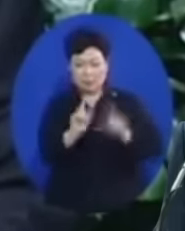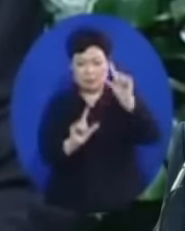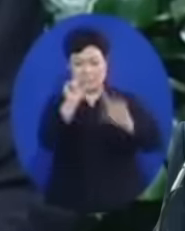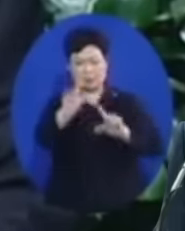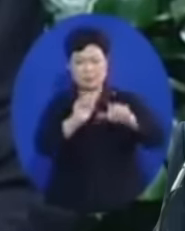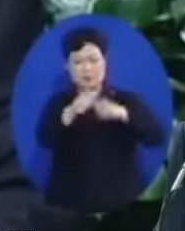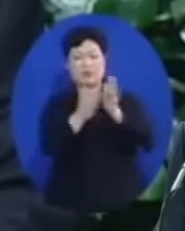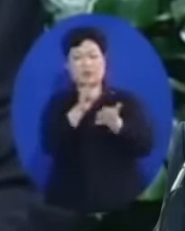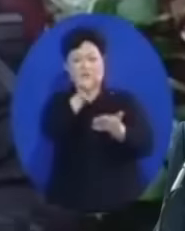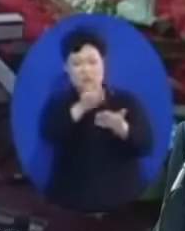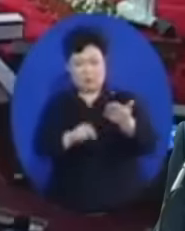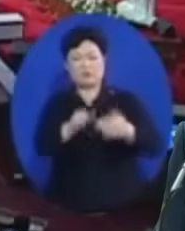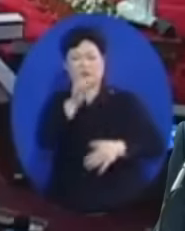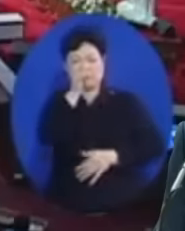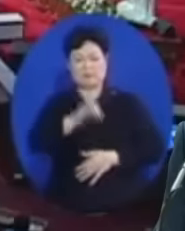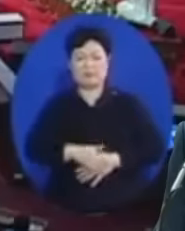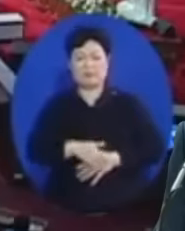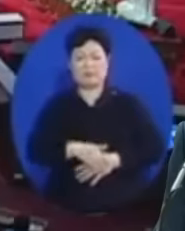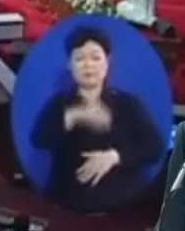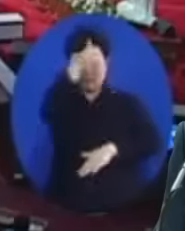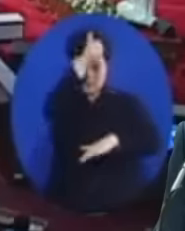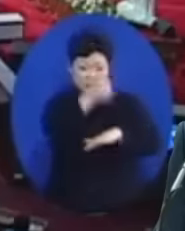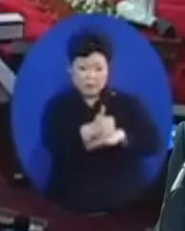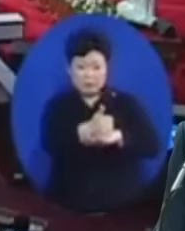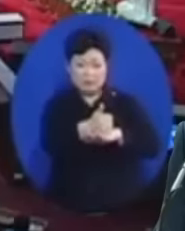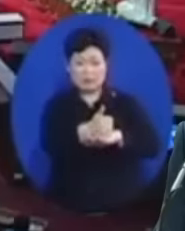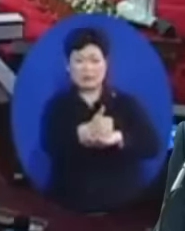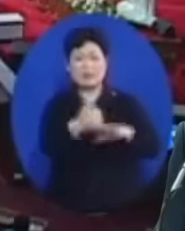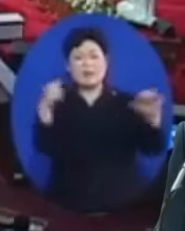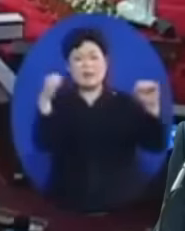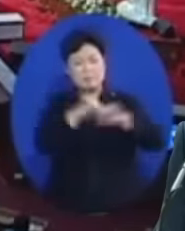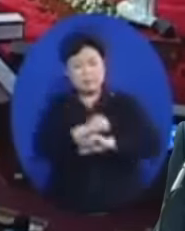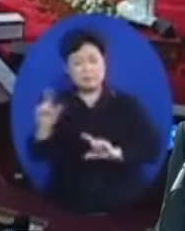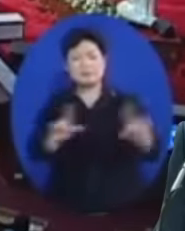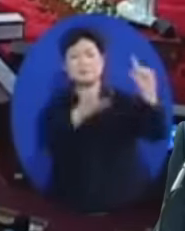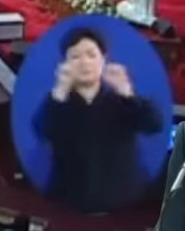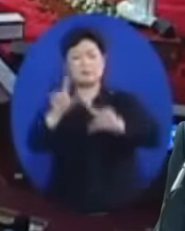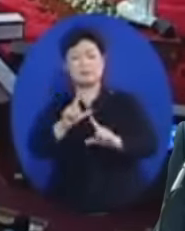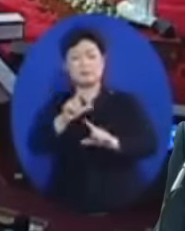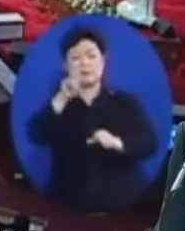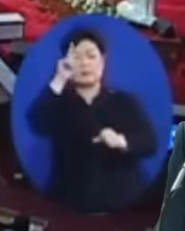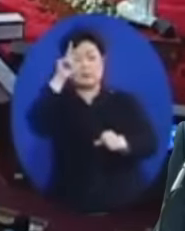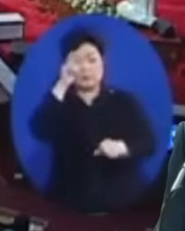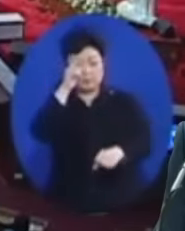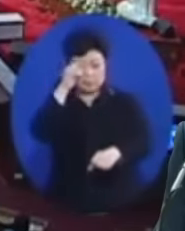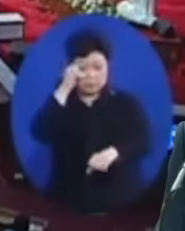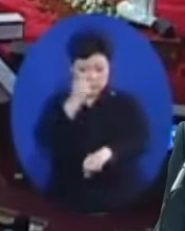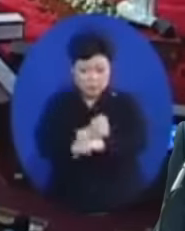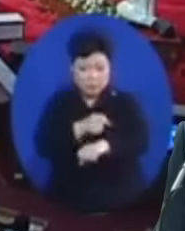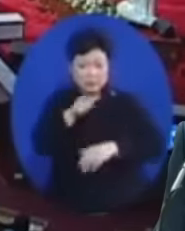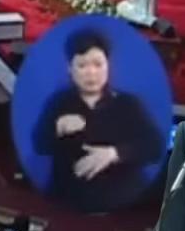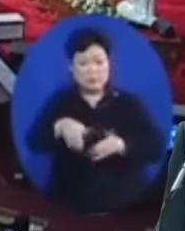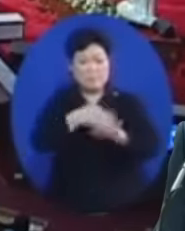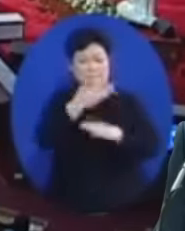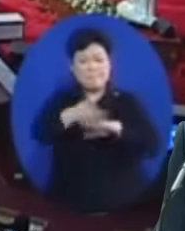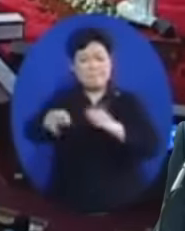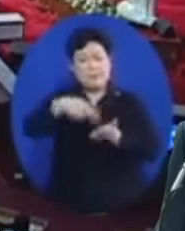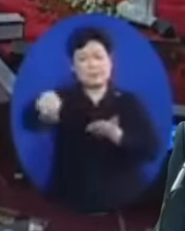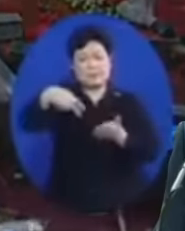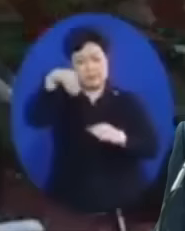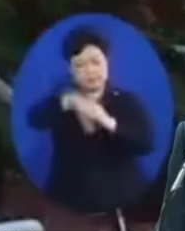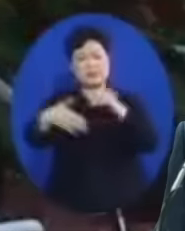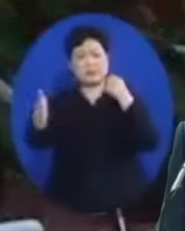성경에 기록되어 있는 것입니다. 결과에 파탄된 삶을 가져온 것은 방탕한 것으로 심었기